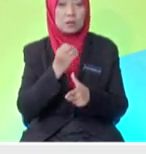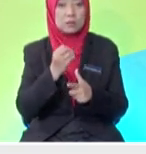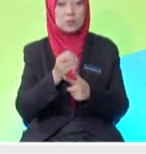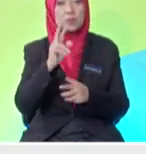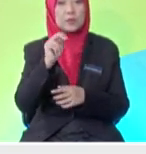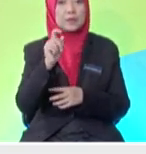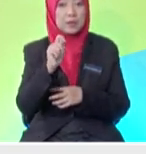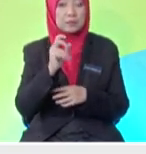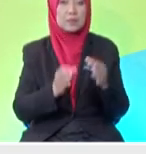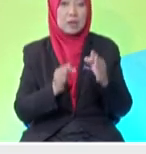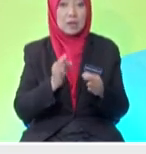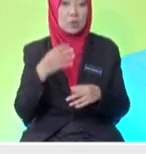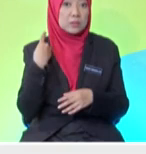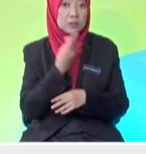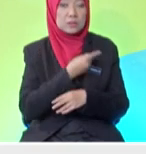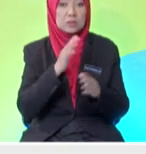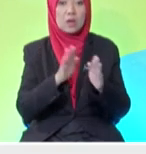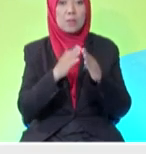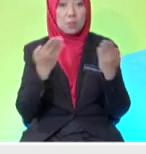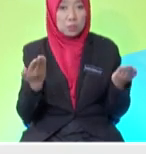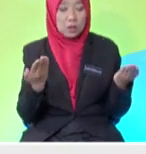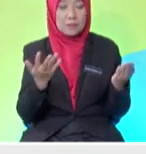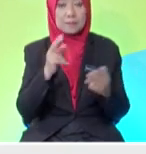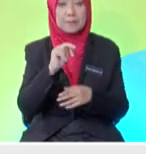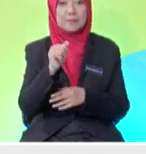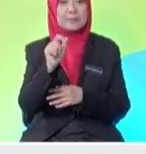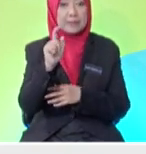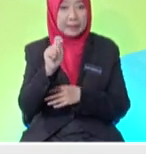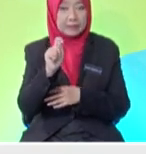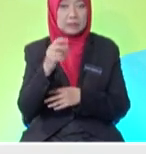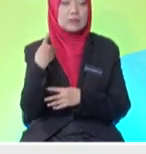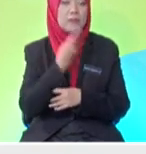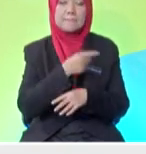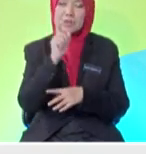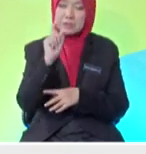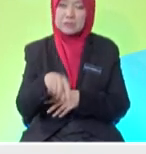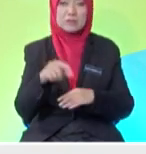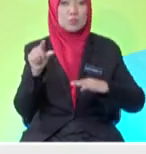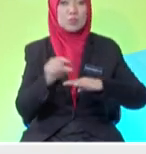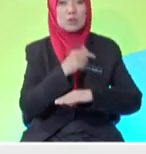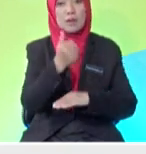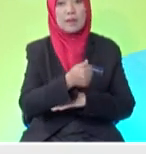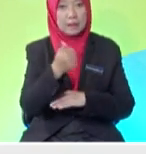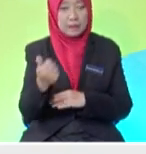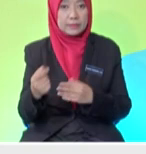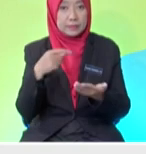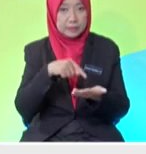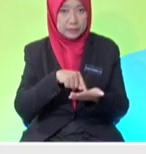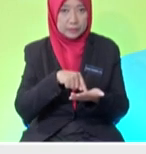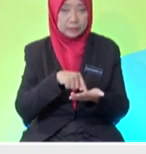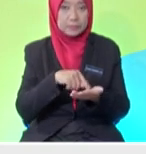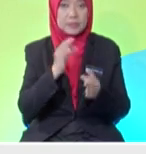buka atau pun longgakan kita mesti menggunakan alat ini Oke kalau tidak Lata ini kita gunakan